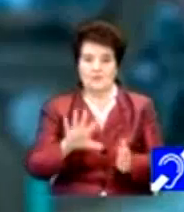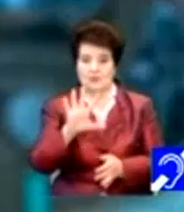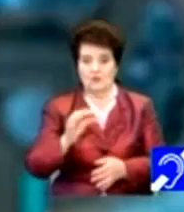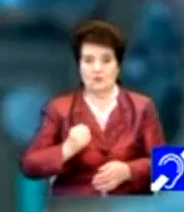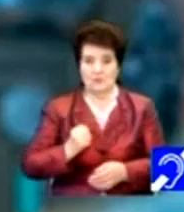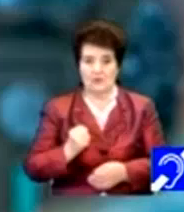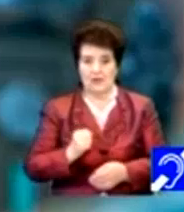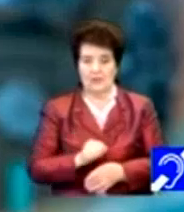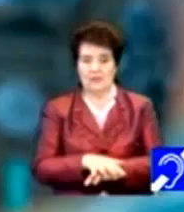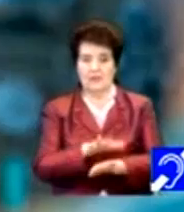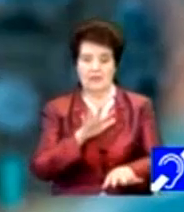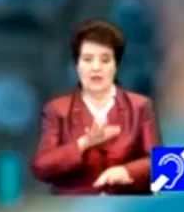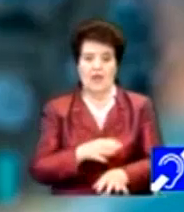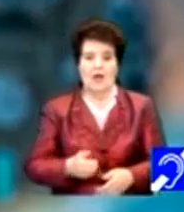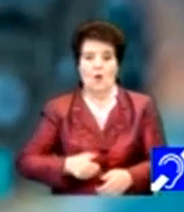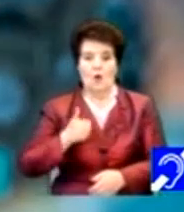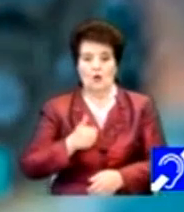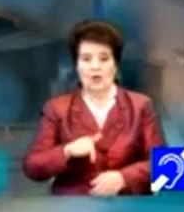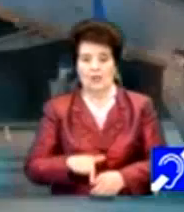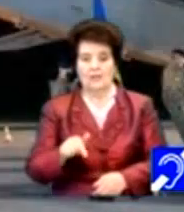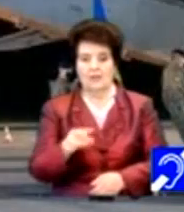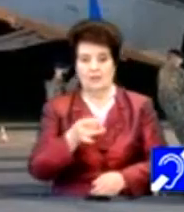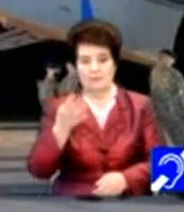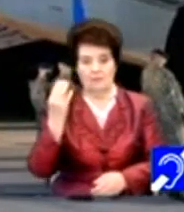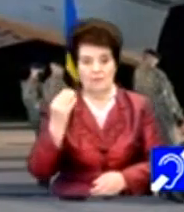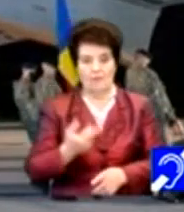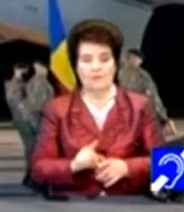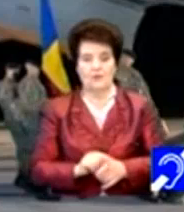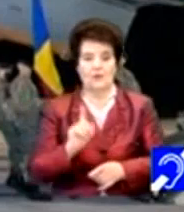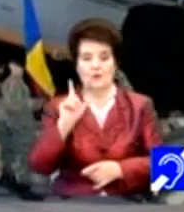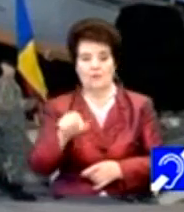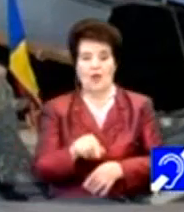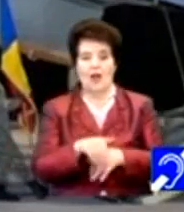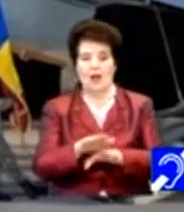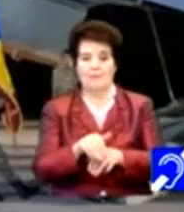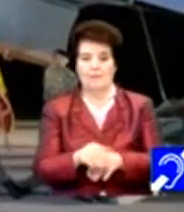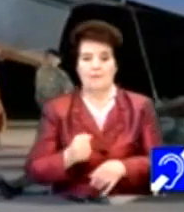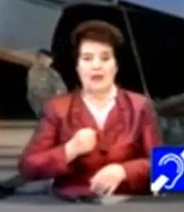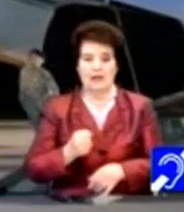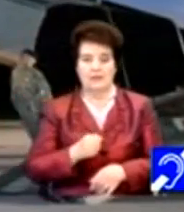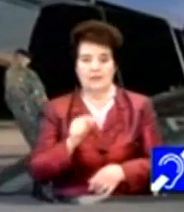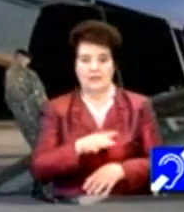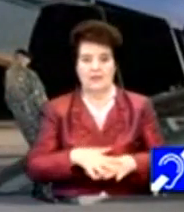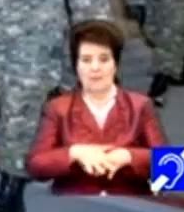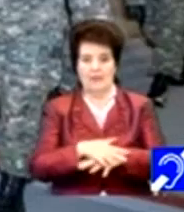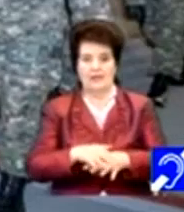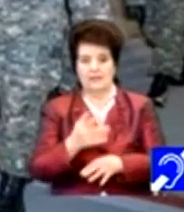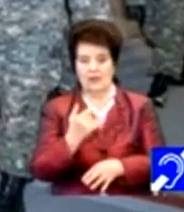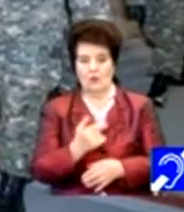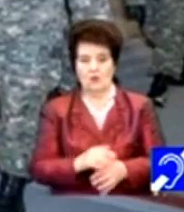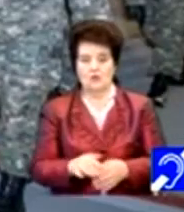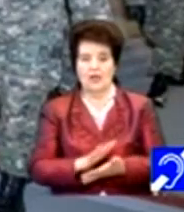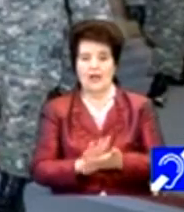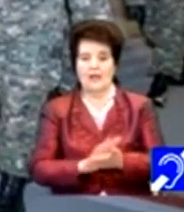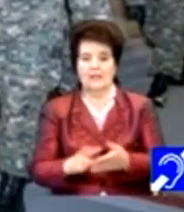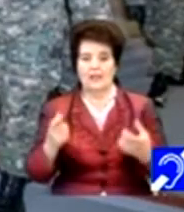de militari din Garda de Onoare a Republicii Moldova au plecat în Federația Rusă pentru a participa la parada militară din Piața Roșie. În calitate